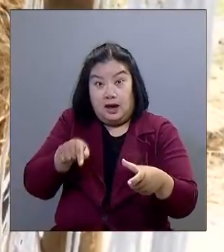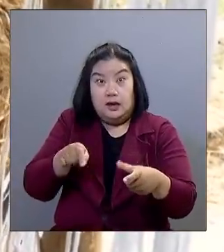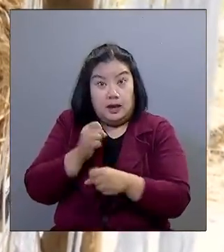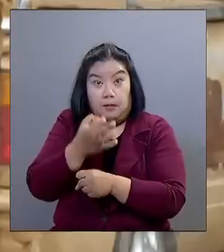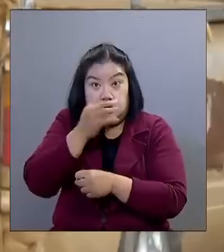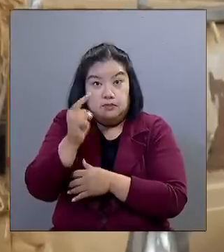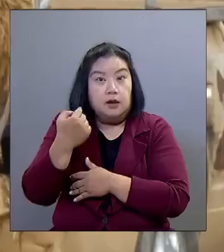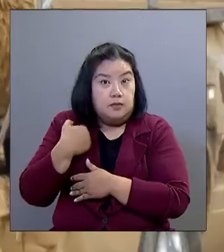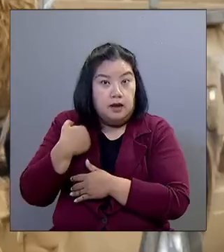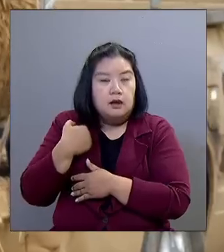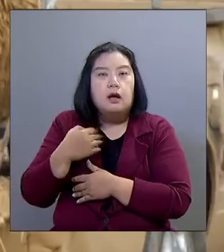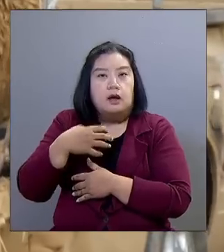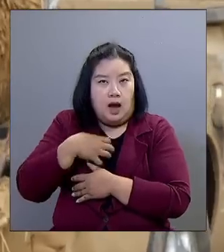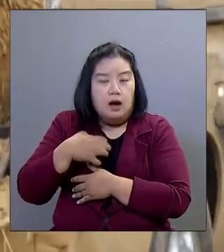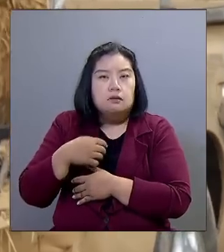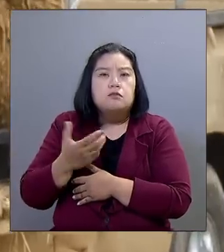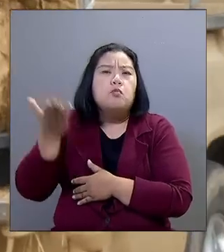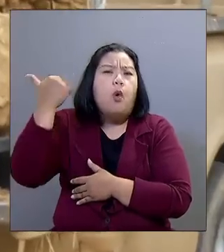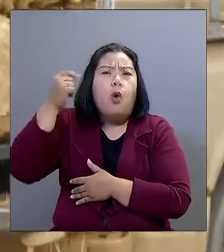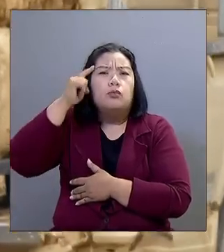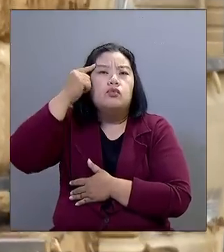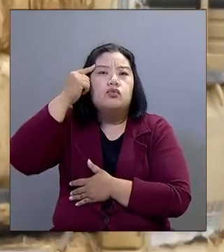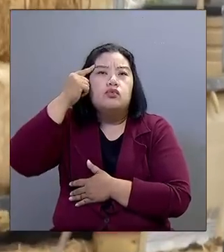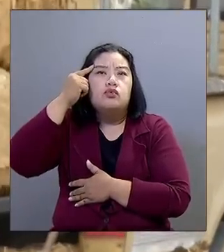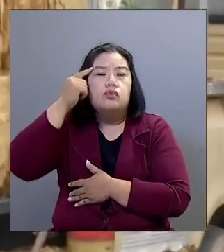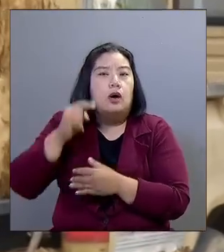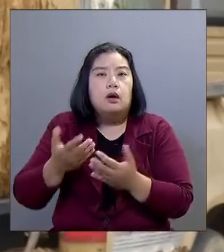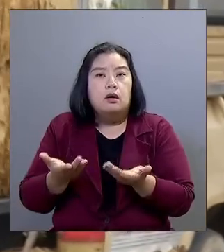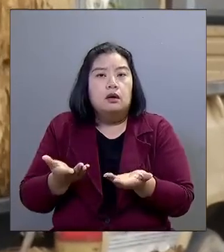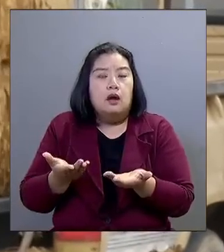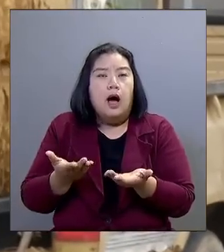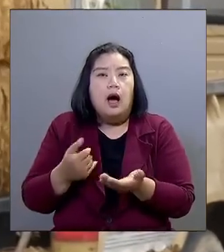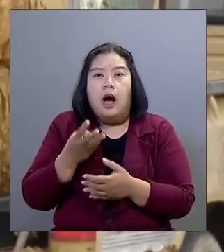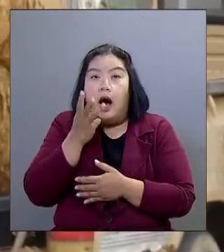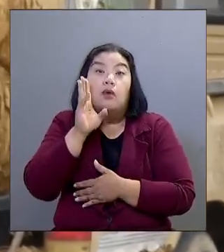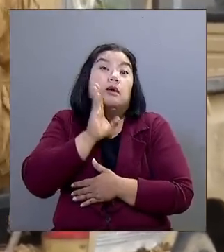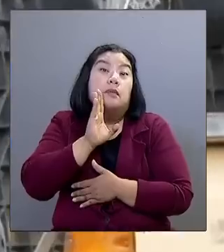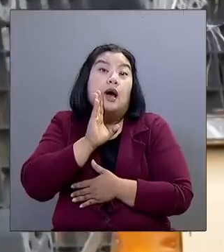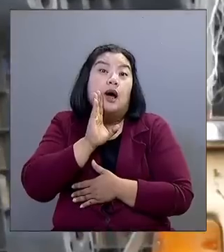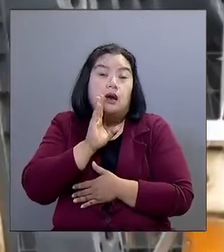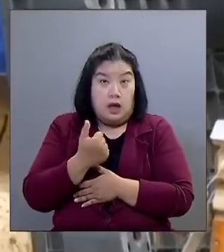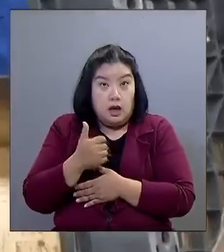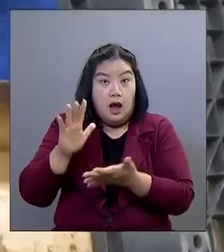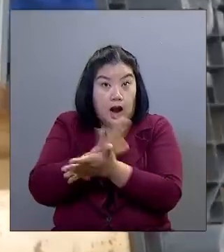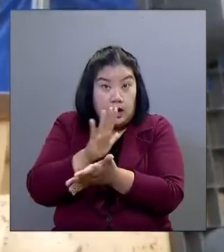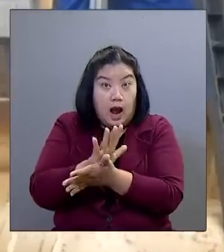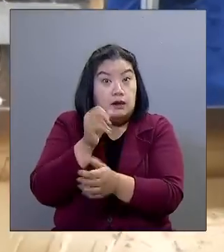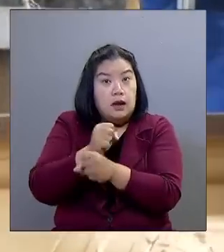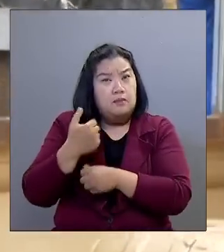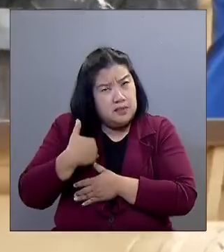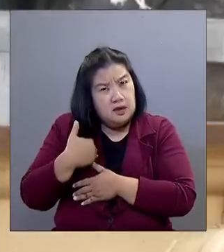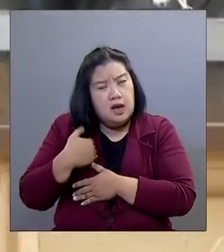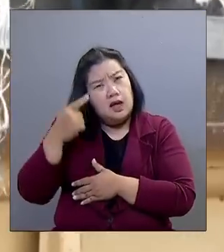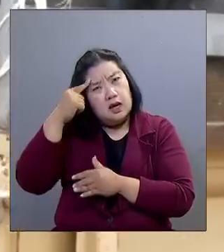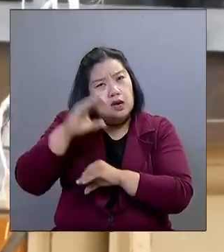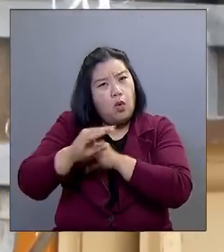ใหม่ที่จากแต่ก่อนนี้คนอาจจะไม่รู้จักเลยว่าฟางข้าวมันสามารถทำเป็นเยื่อได้นะอุตสาหกรรมเยื่อมันคืออะไรอุต